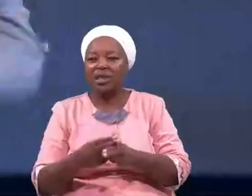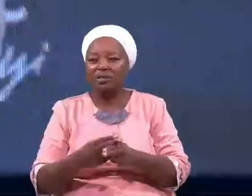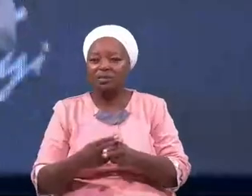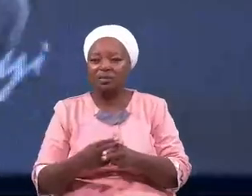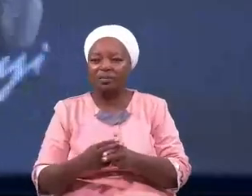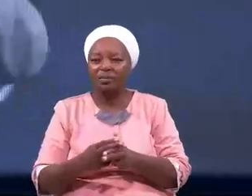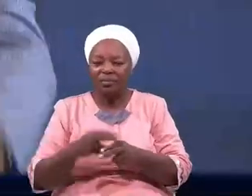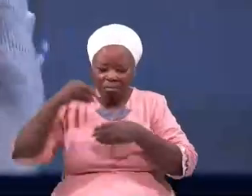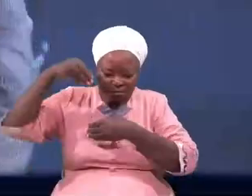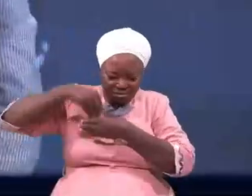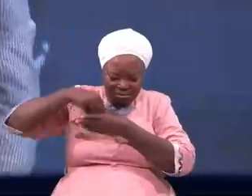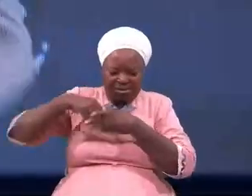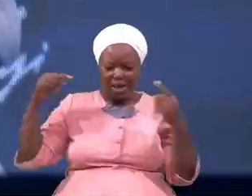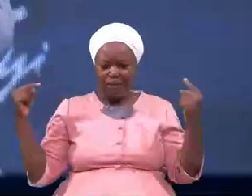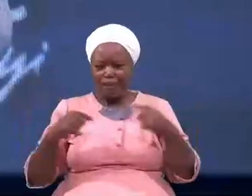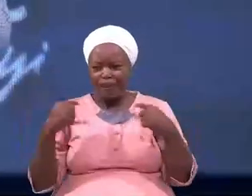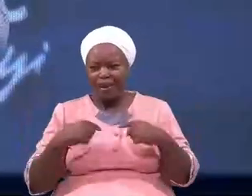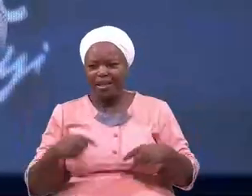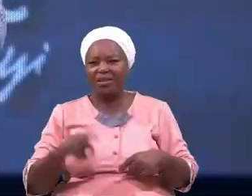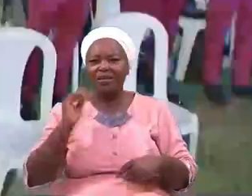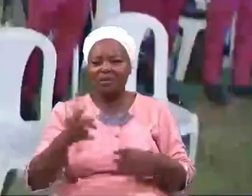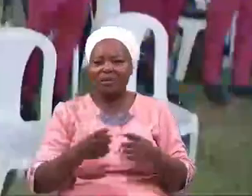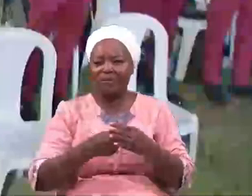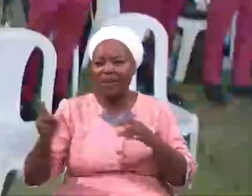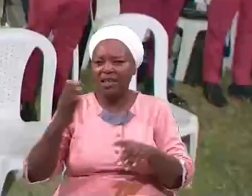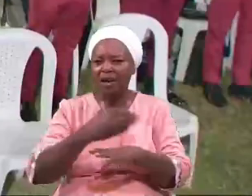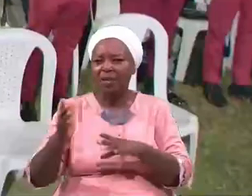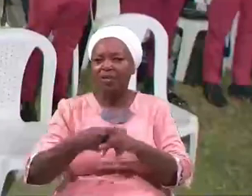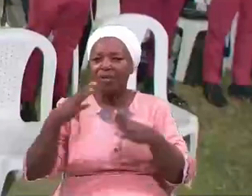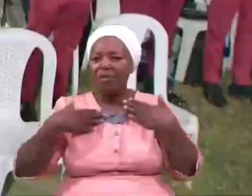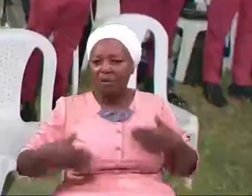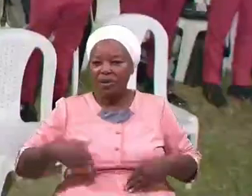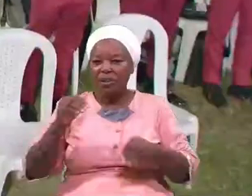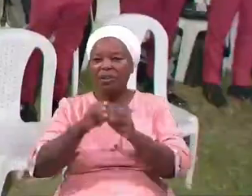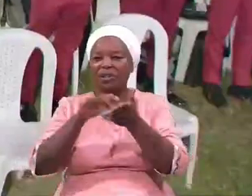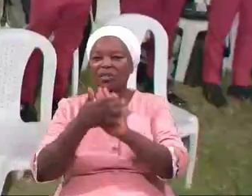corps. Les douleurs internes vont disparaître de votre corps.